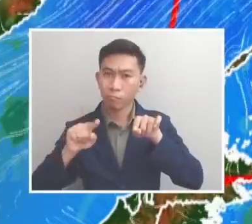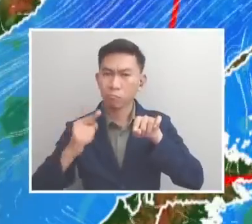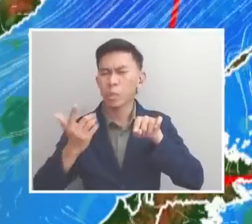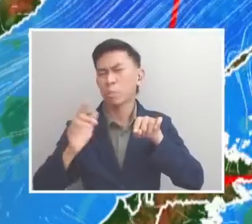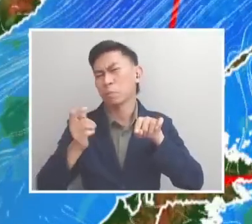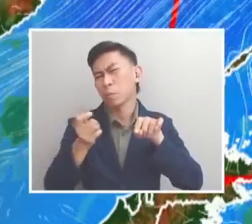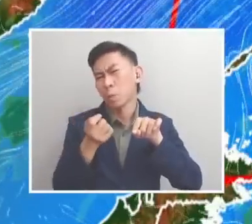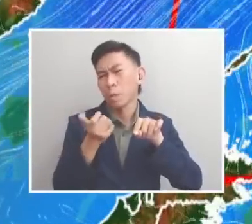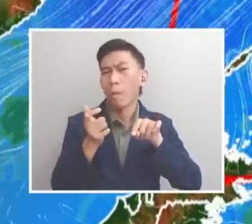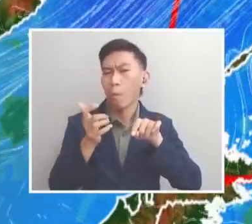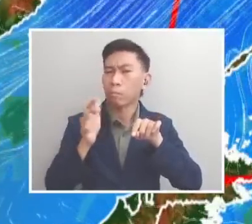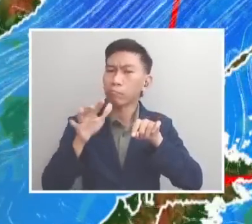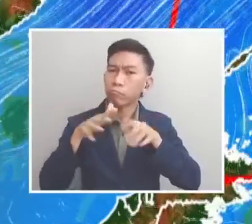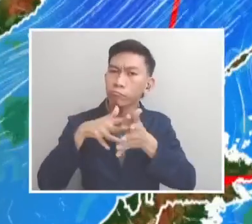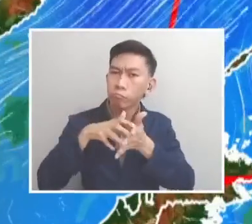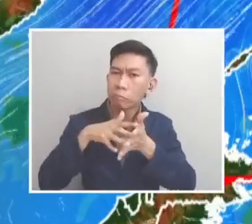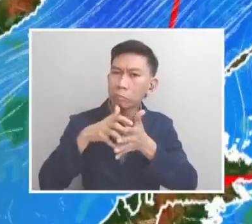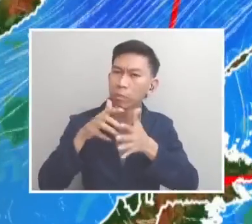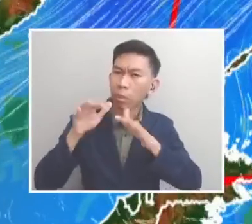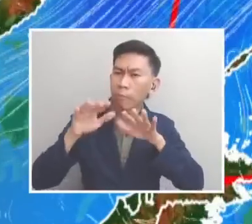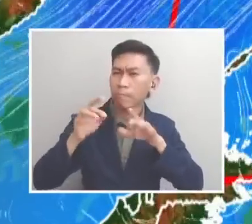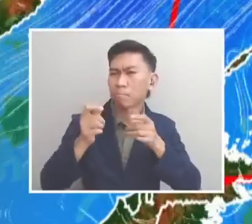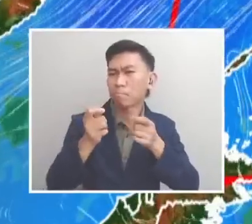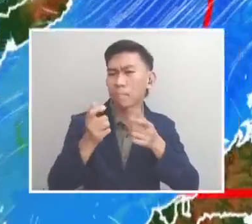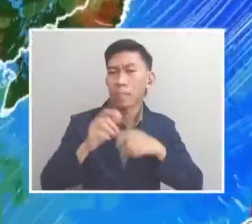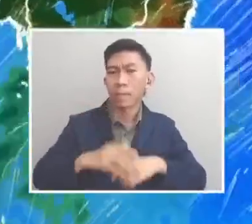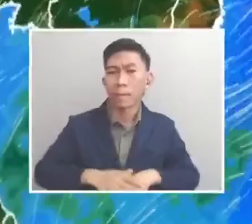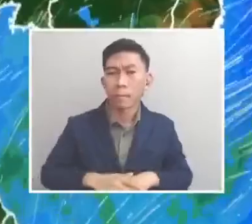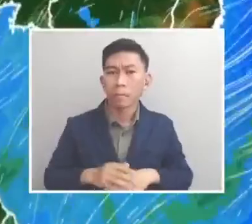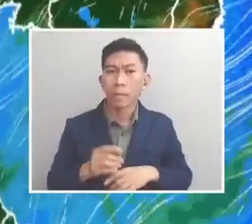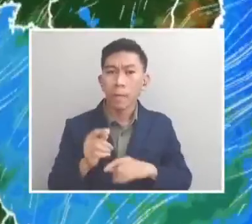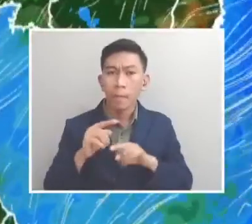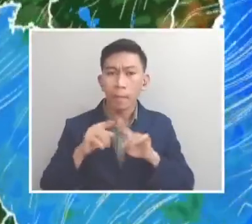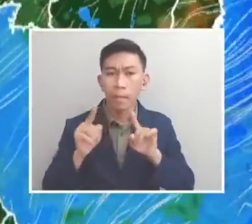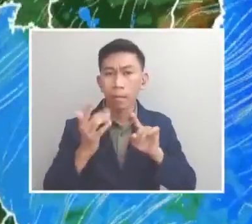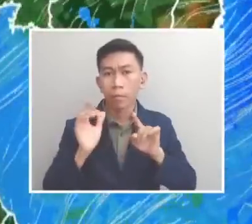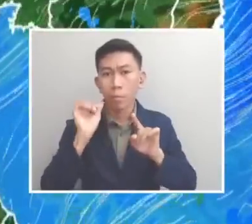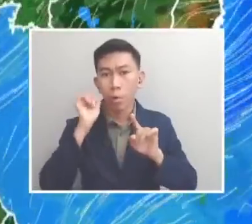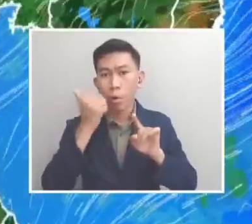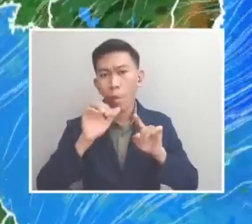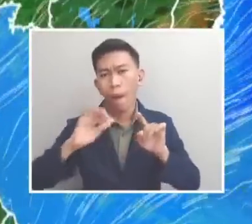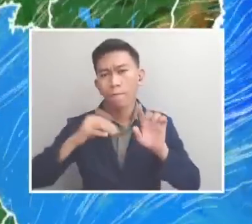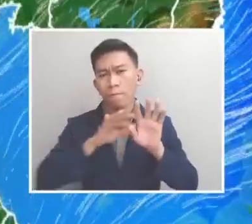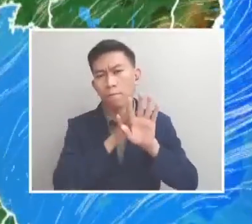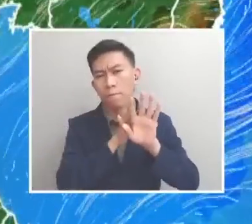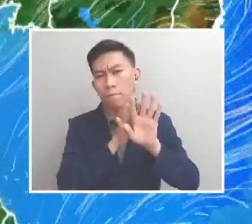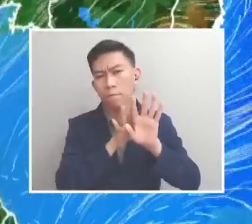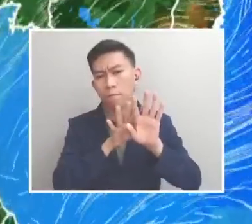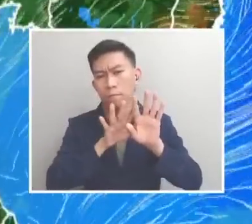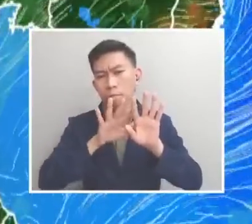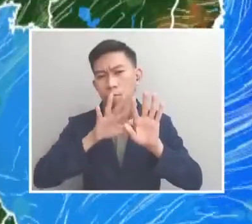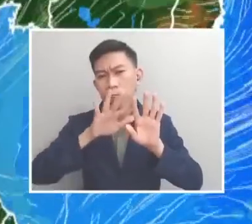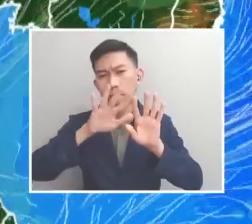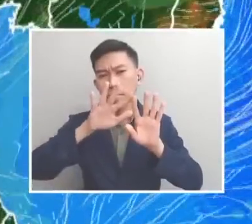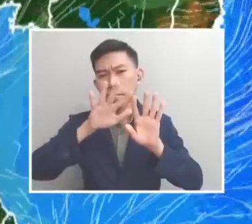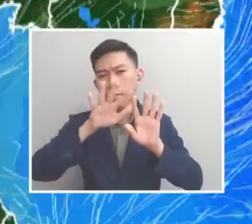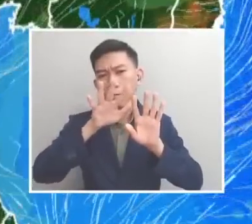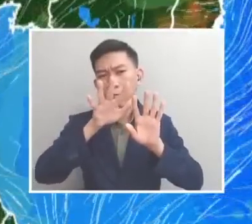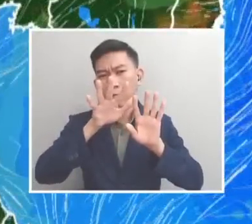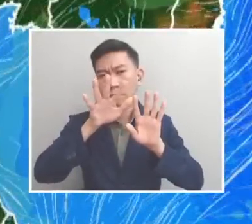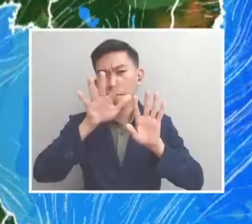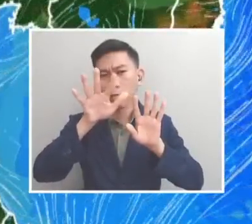magpapaulan. Bukas sa galaw naman po ang frontal system, pahilagang silangan. At sa araw naman ng Webes ay posibleng malusaw na